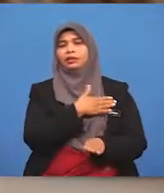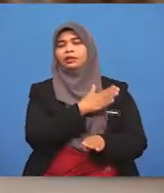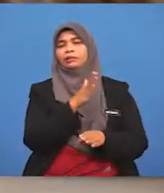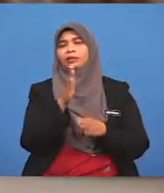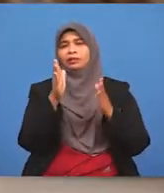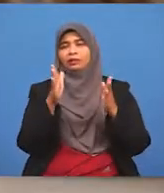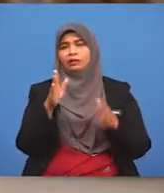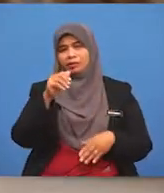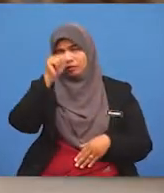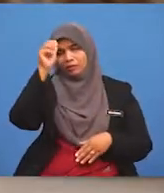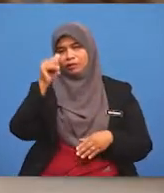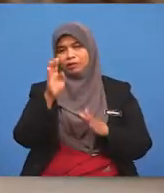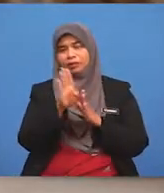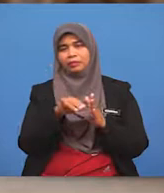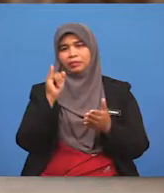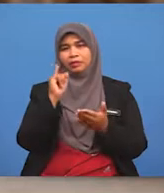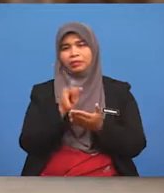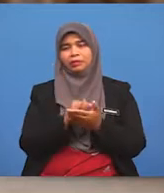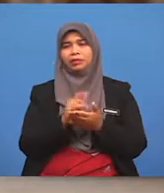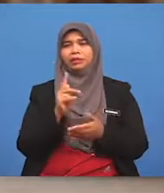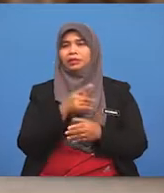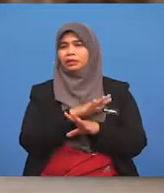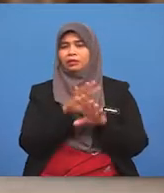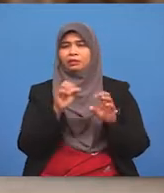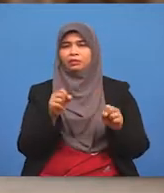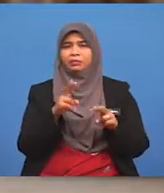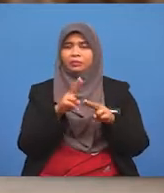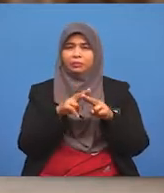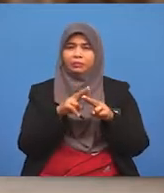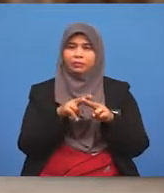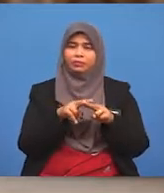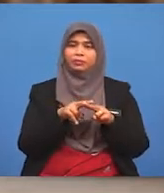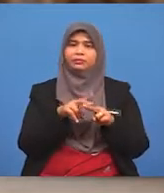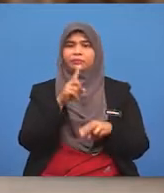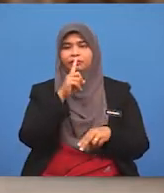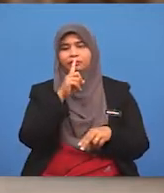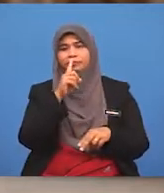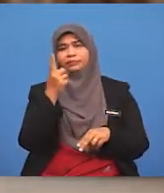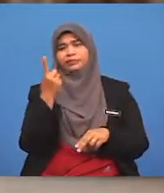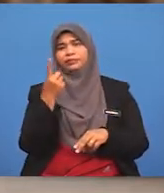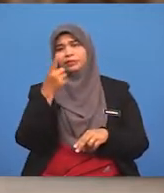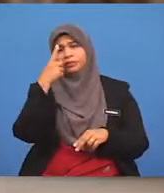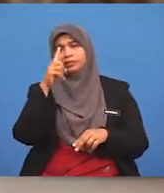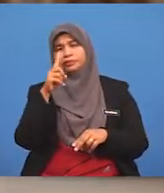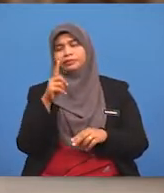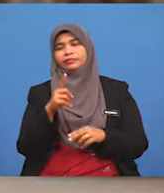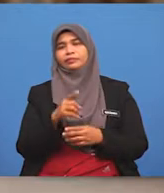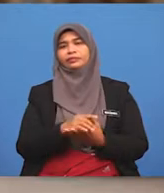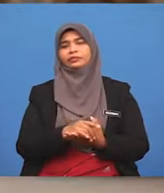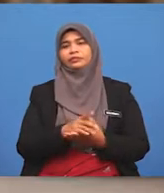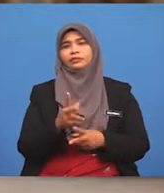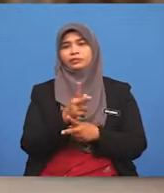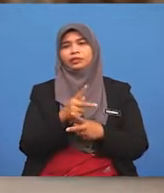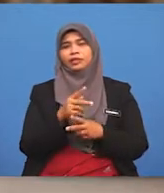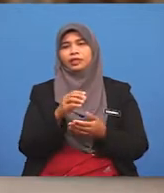yang beriman, kita tidak boleh berdiam, tidak berbuat sesuatu untuk menjaga, memamorkan alam